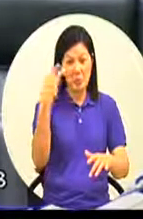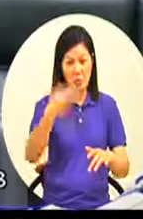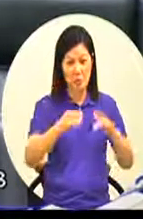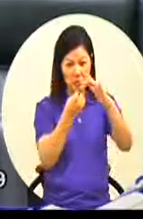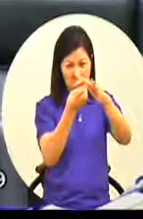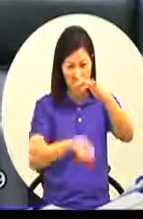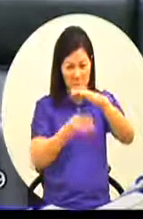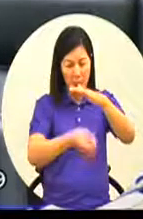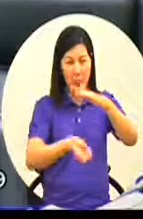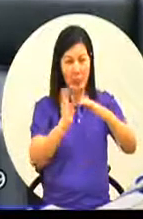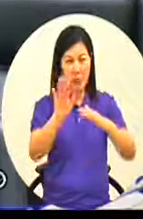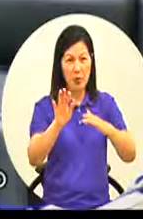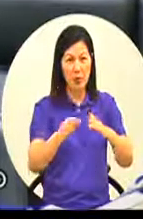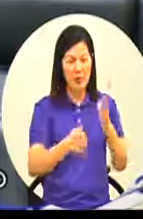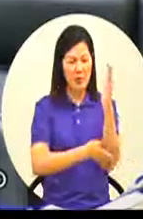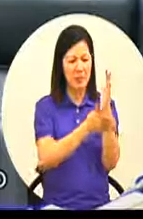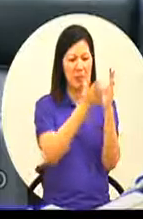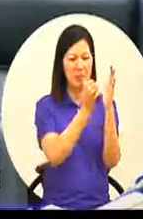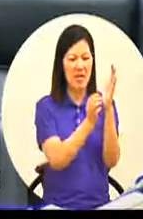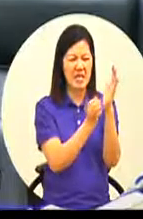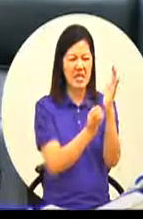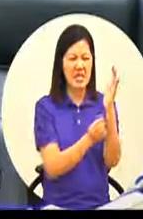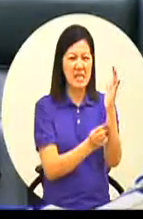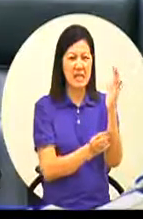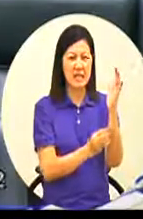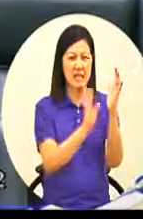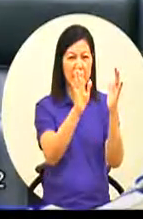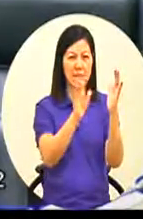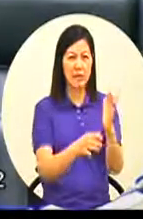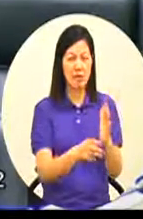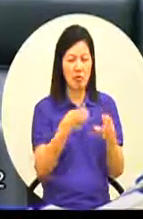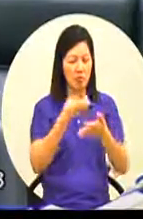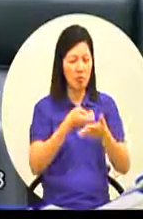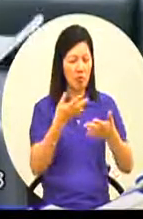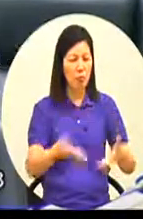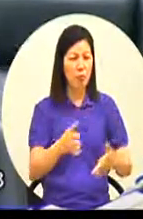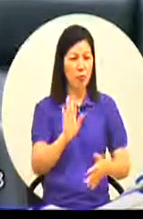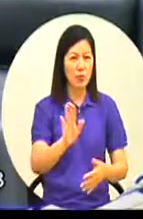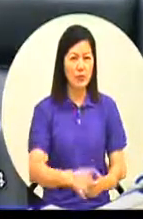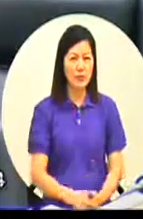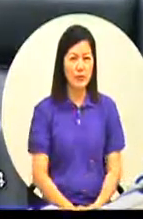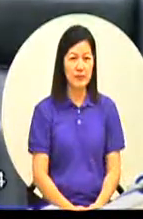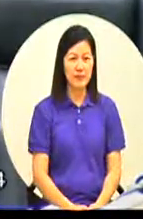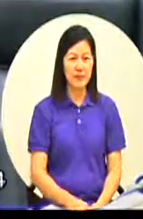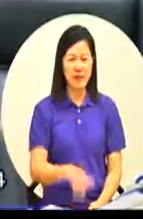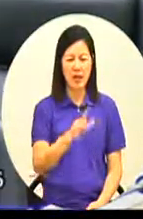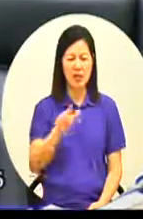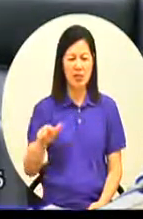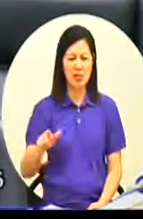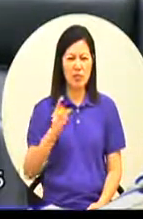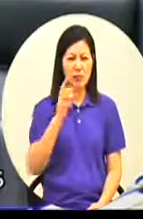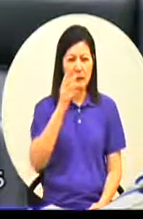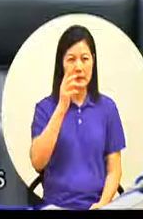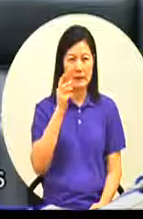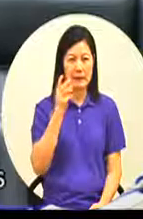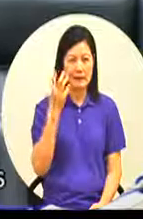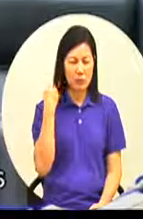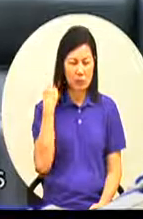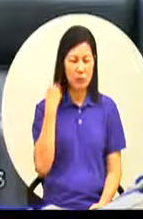甚至老旧，啊，拢是病感非常的严重，非常严重，设计设备啊，吼，都非常的老旧啊，啊，所以产